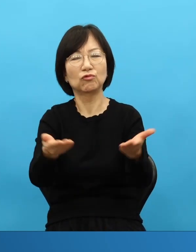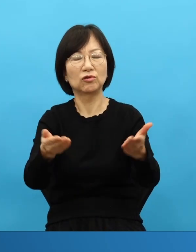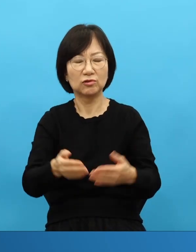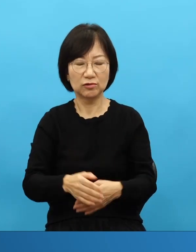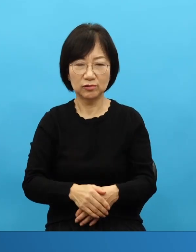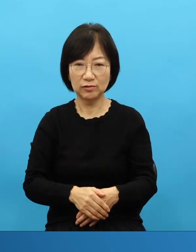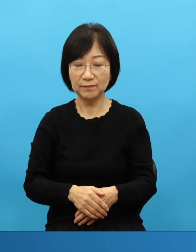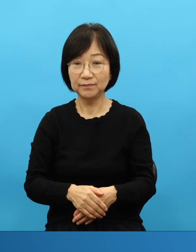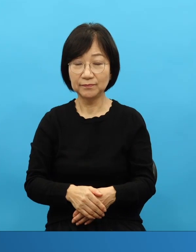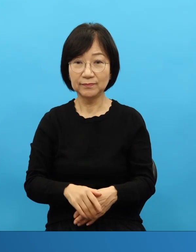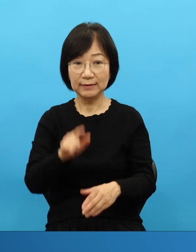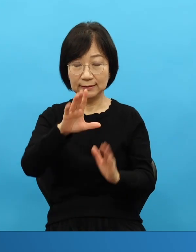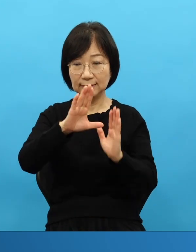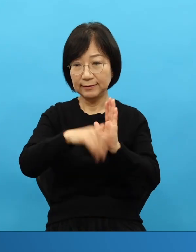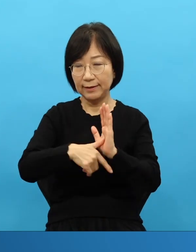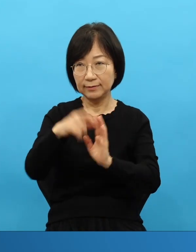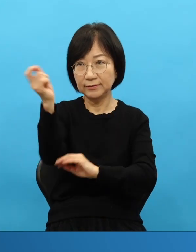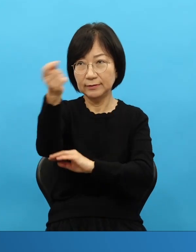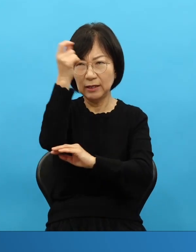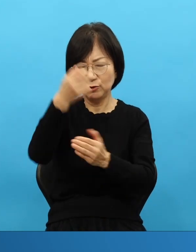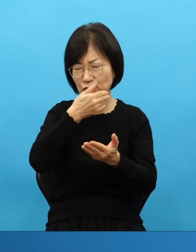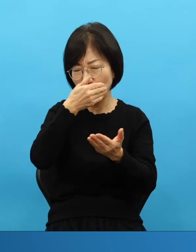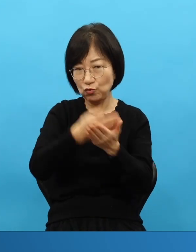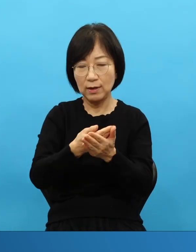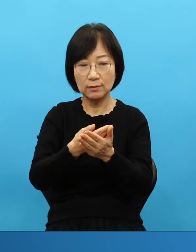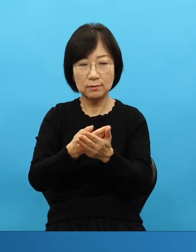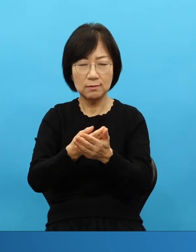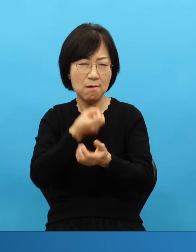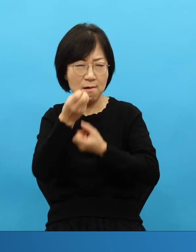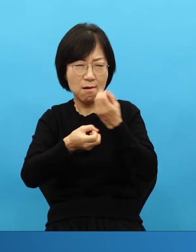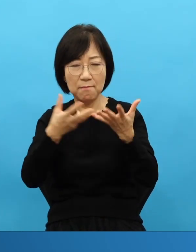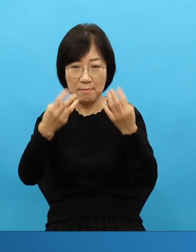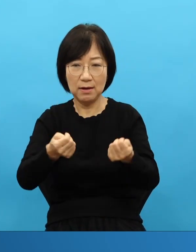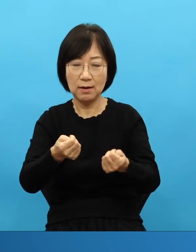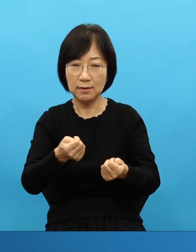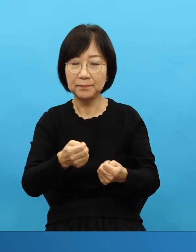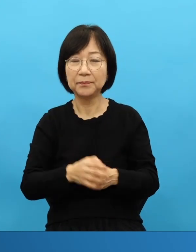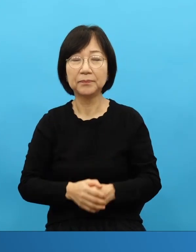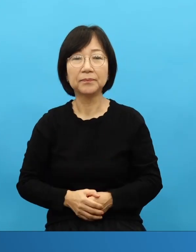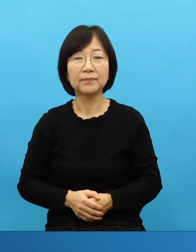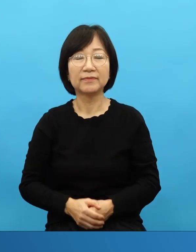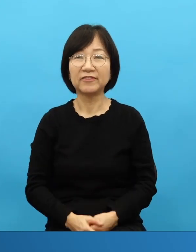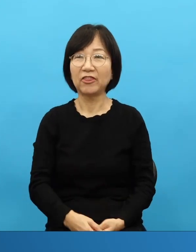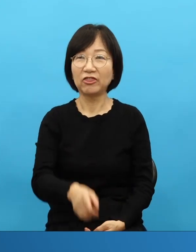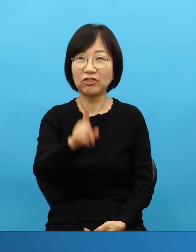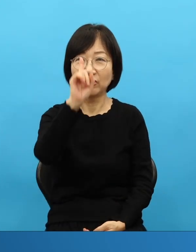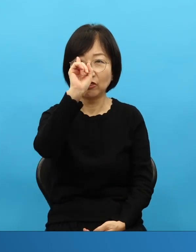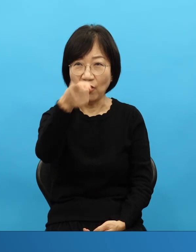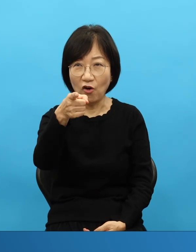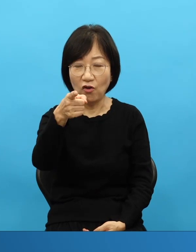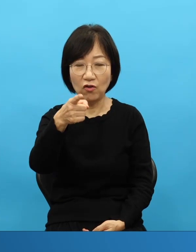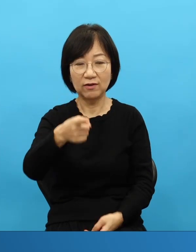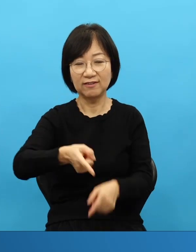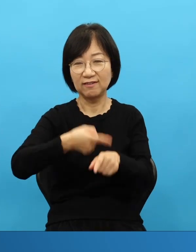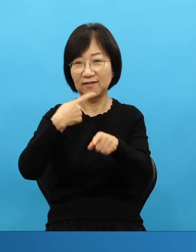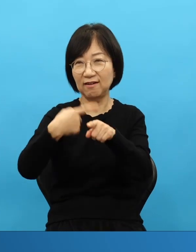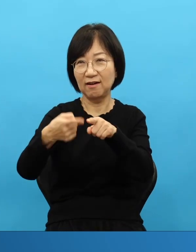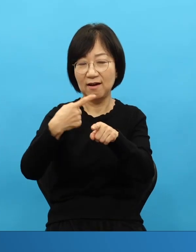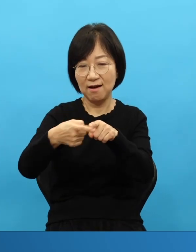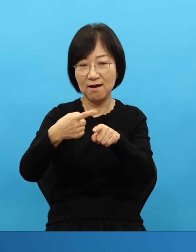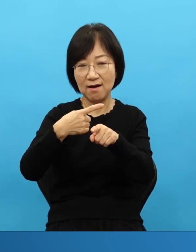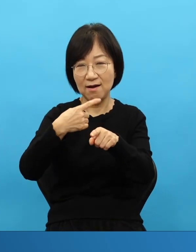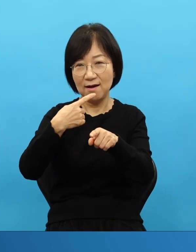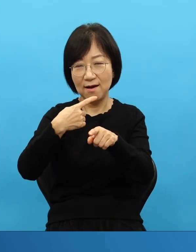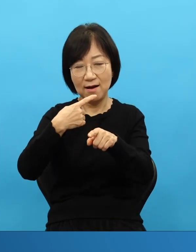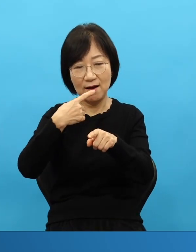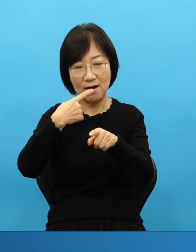다윗이 굉장히 중요한 말들을 많이 At 했어요. that time, David said many important things. 너는 칼, 창, 단창으로